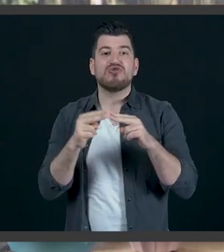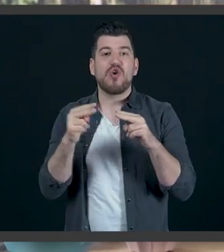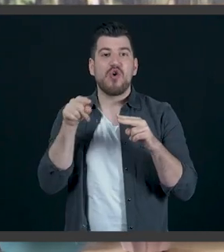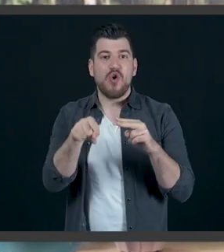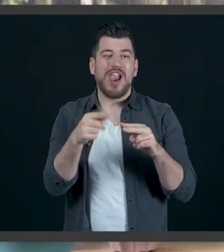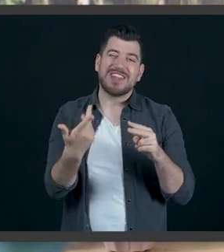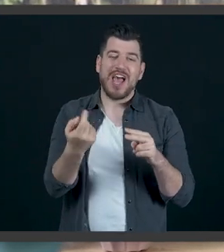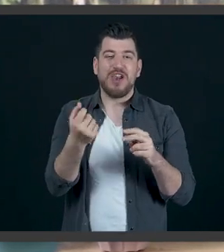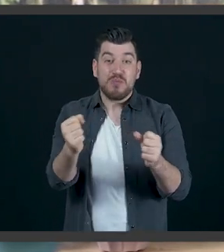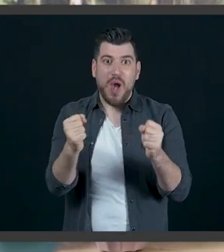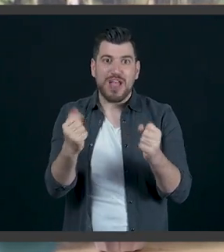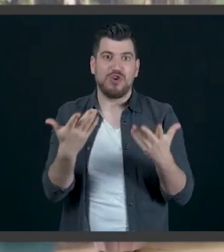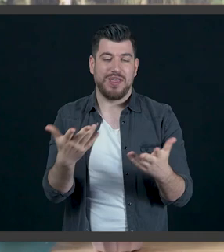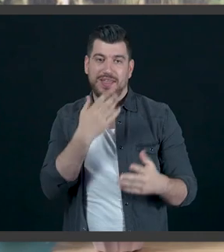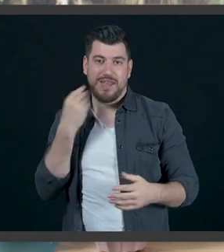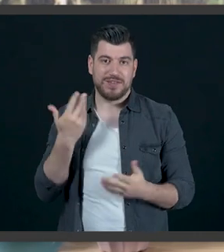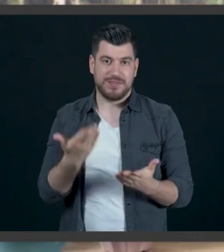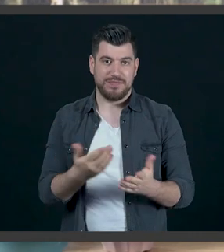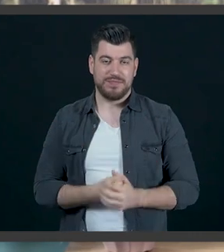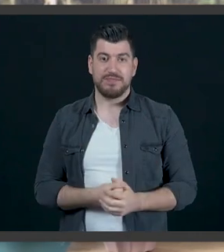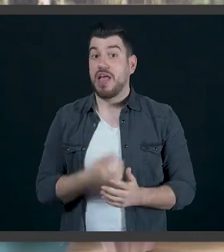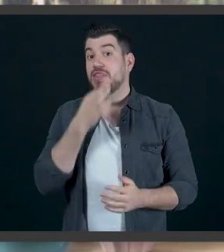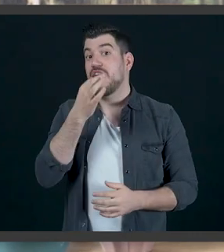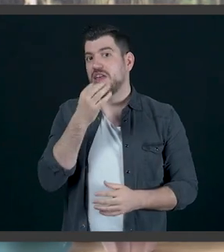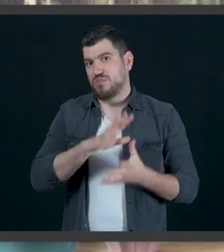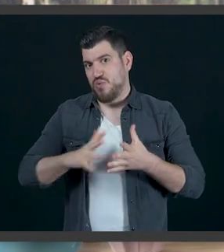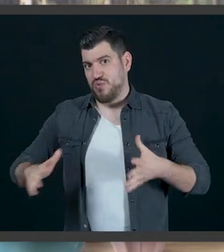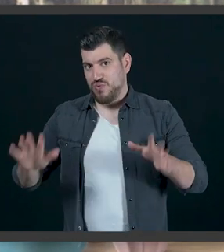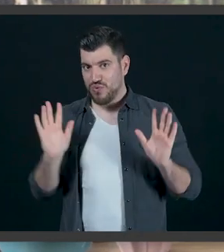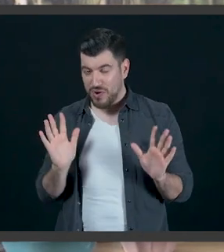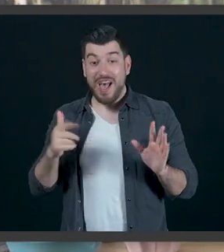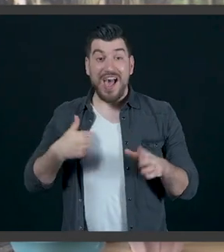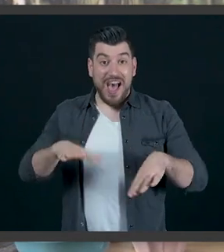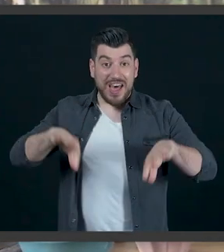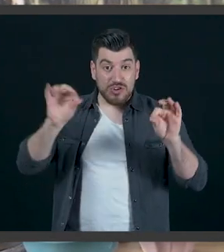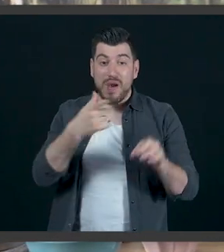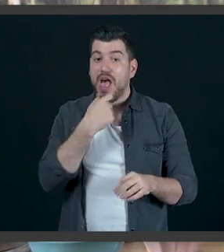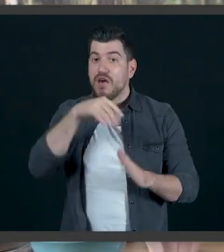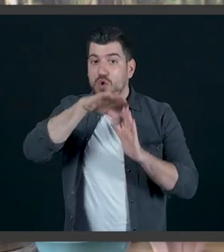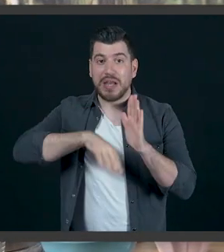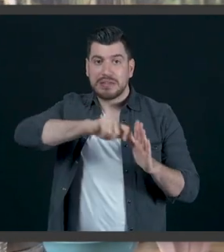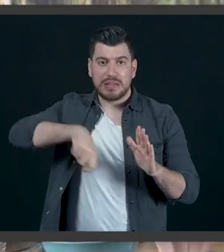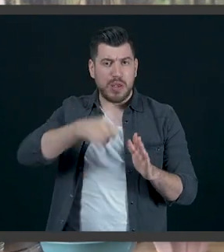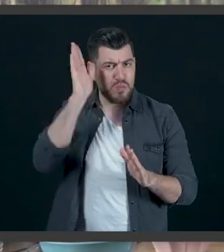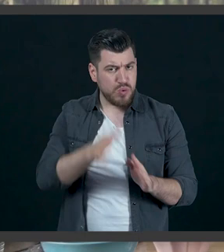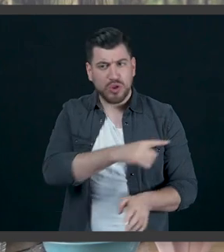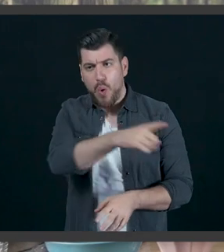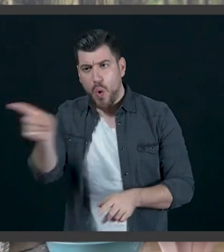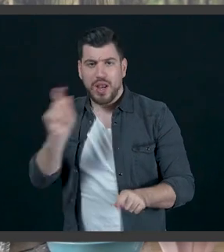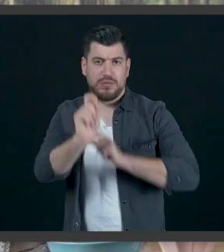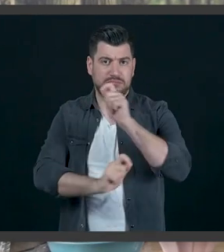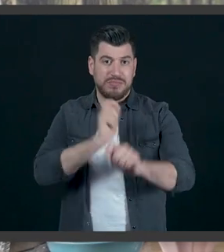μόνη της μπορεί να έχει πιο έντονη γεύση σοκολάτας. Δεν λέω τίποτα άλλο. Πάμε να ξεκινήσουμε. Πολύ εύκολη συνταγή, μπορείτε να τη φτιάξετε όλοι.